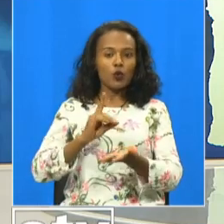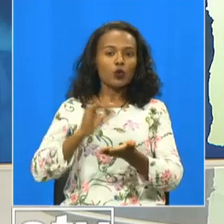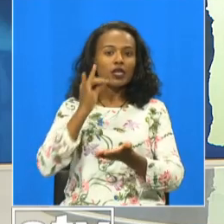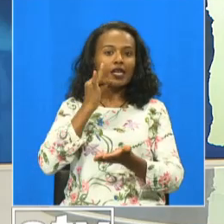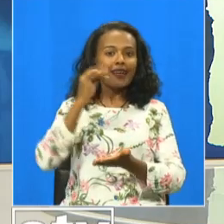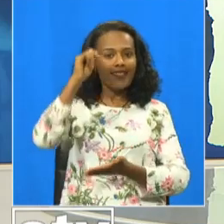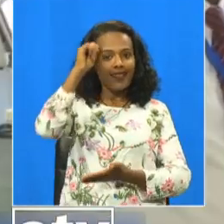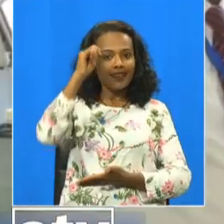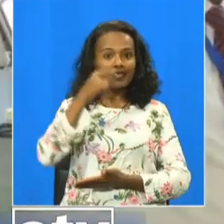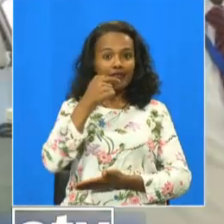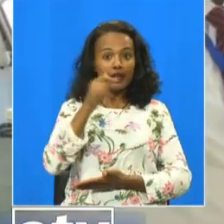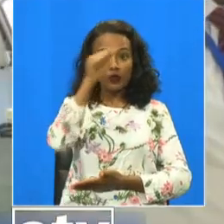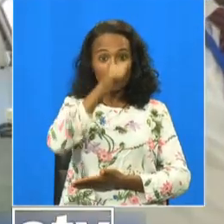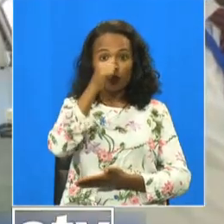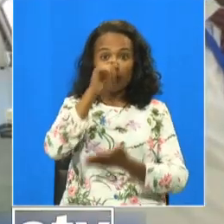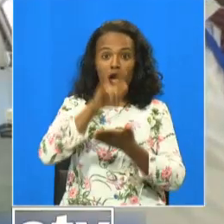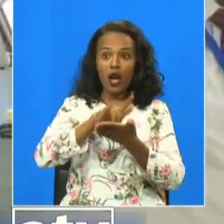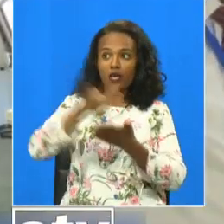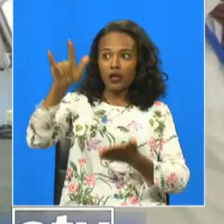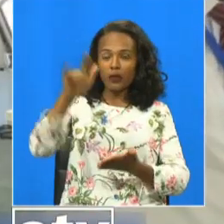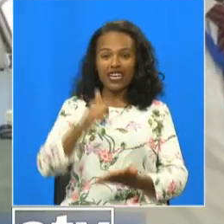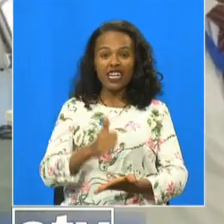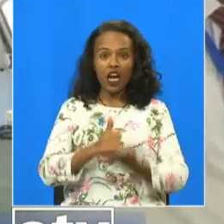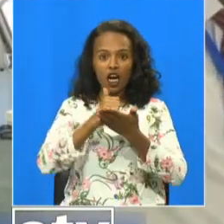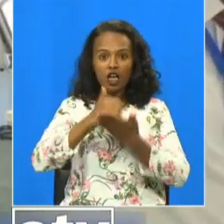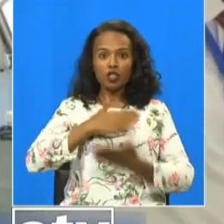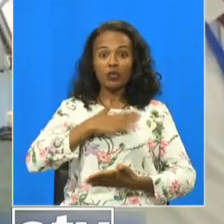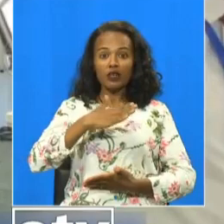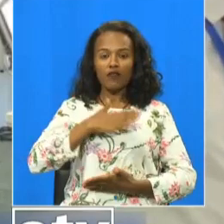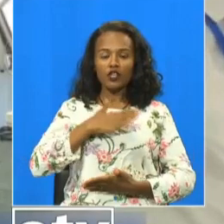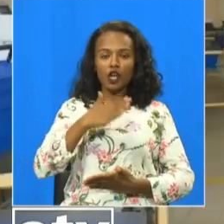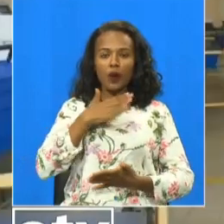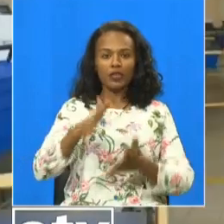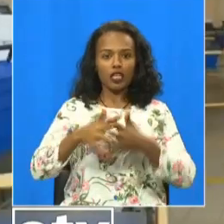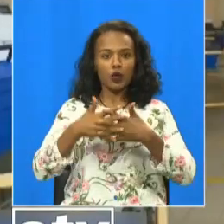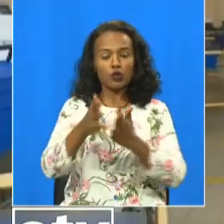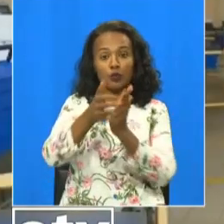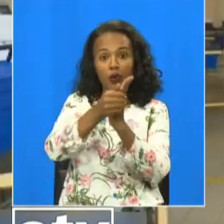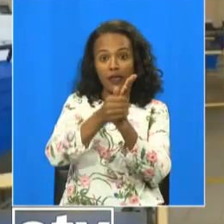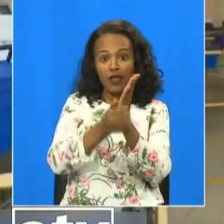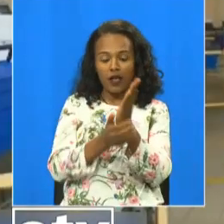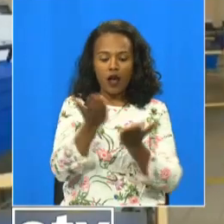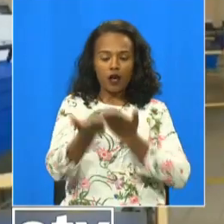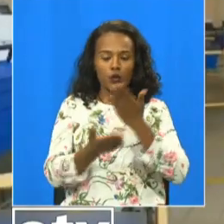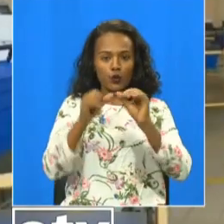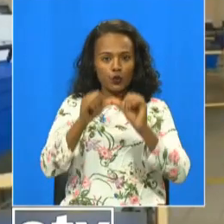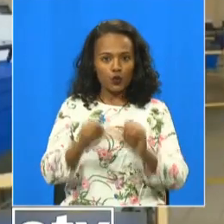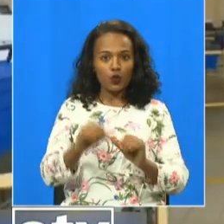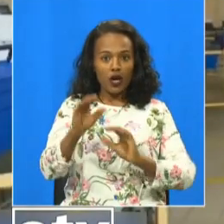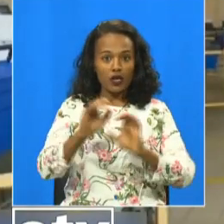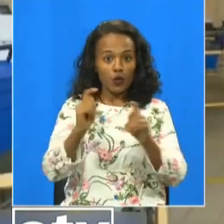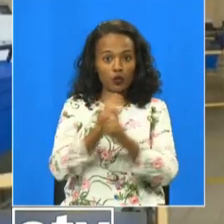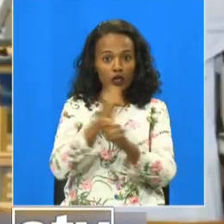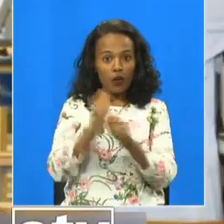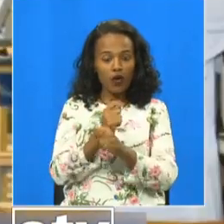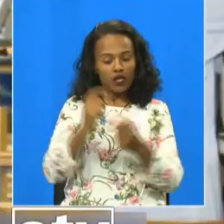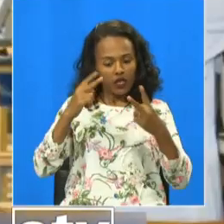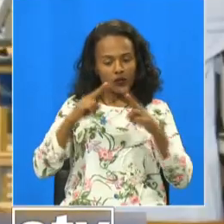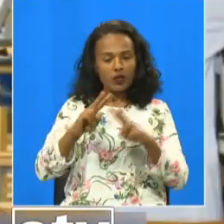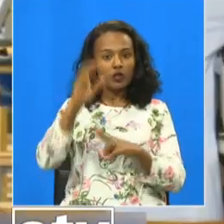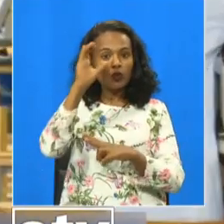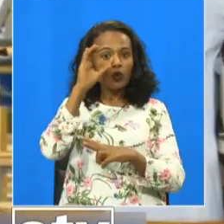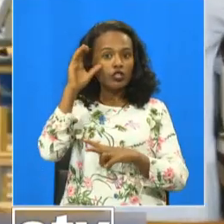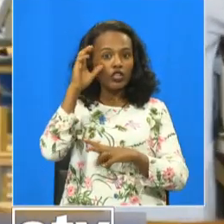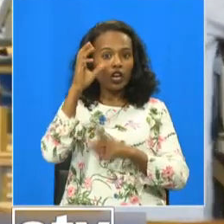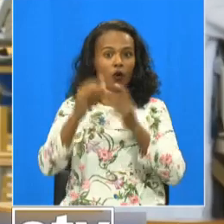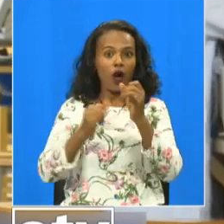ታደሰ ተናገሩ። የኢትዮጵያ አየር መንገድ አጋዥ የመተንፈሻ መሳሪያዎችን በመጠገን ለአገልግሎት እንዲውሉ ያከናወነውን ተግባር አስመልክቶ ከቻይናው